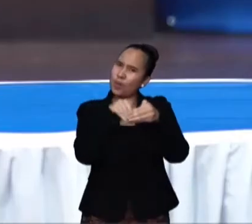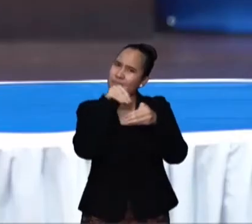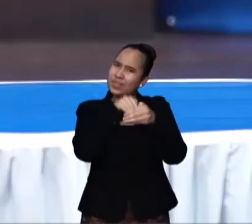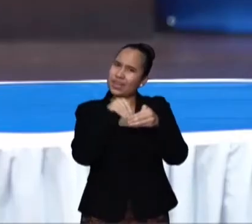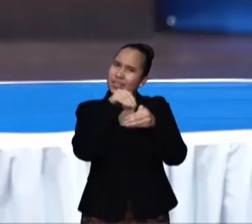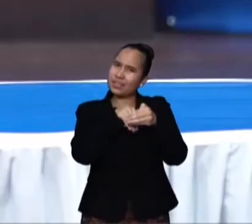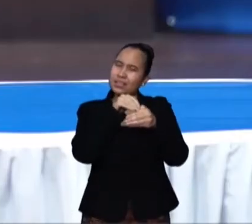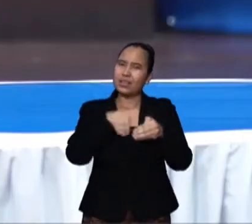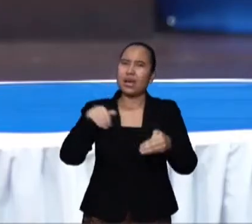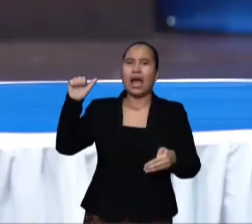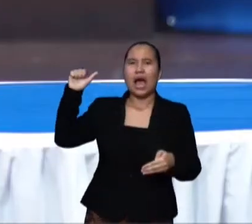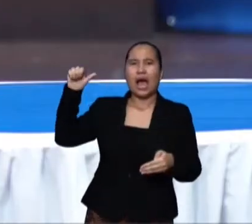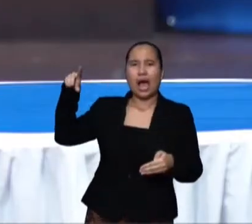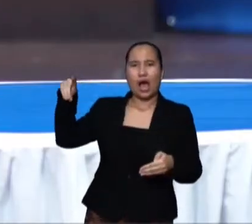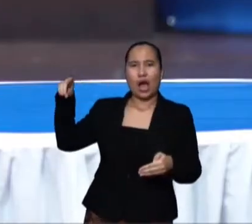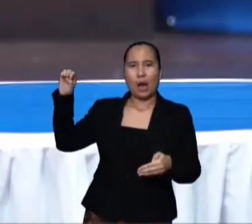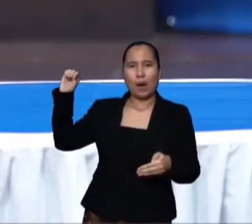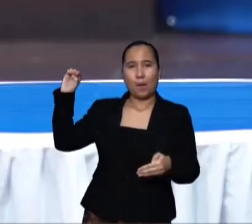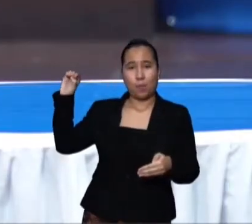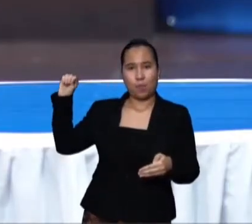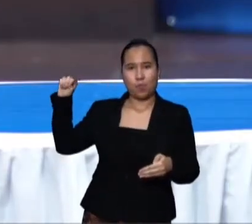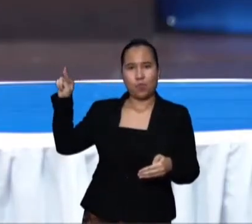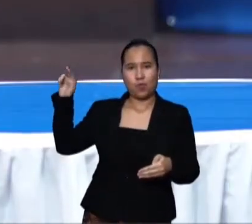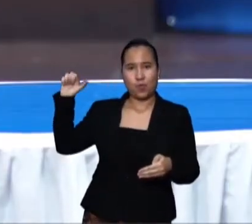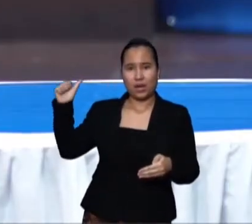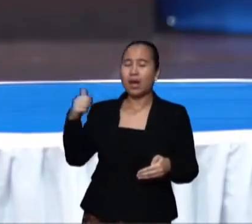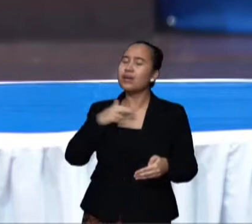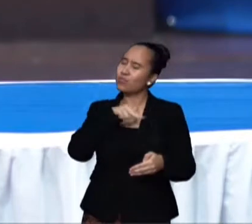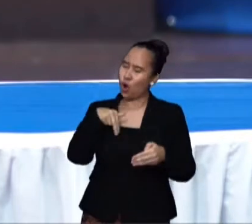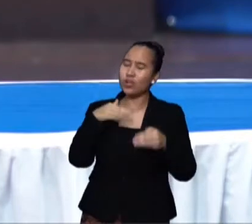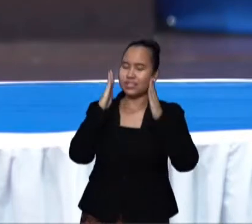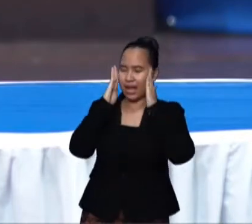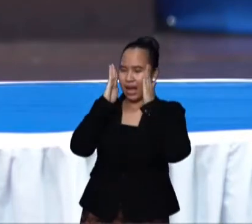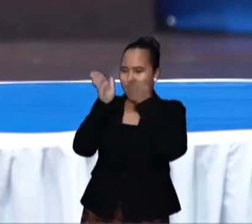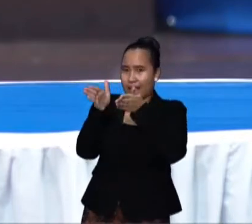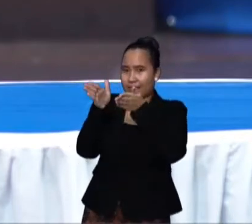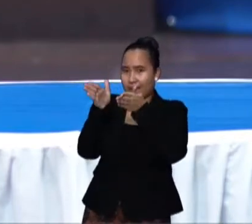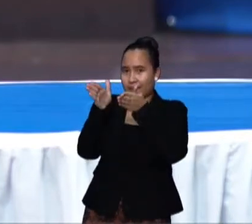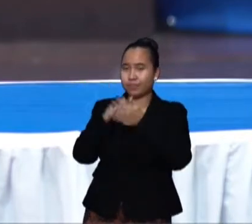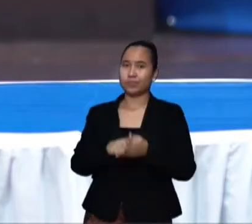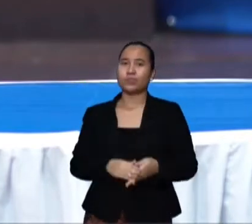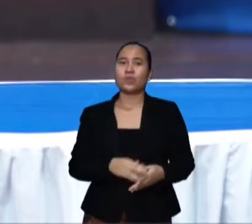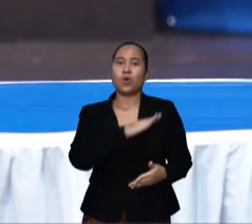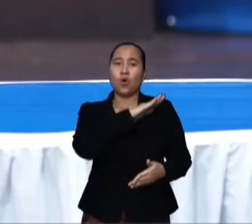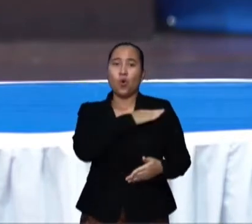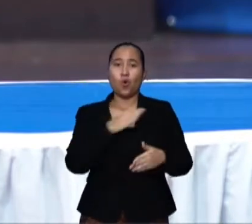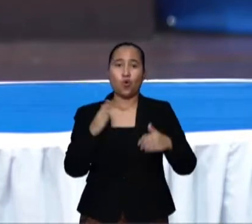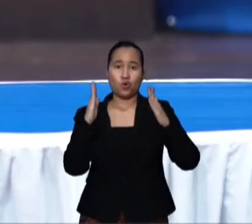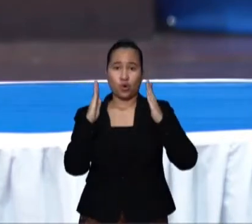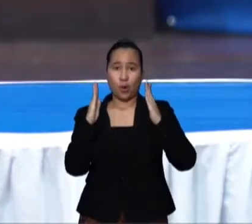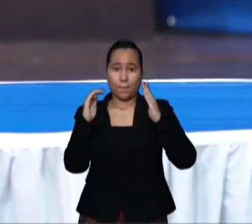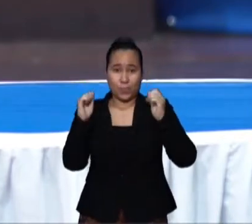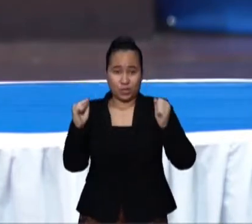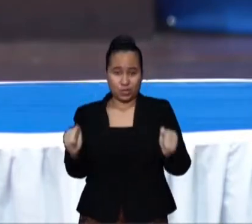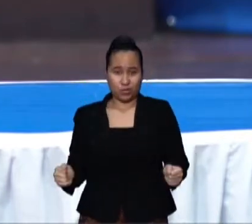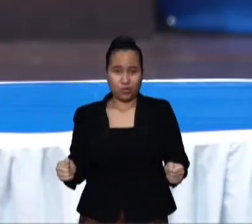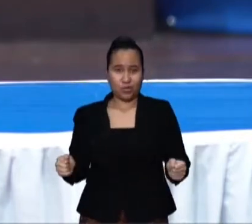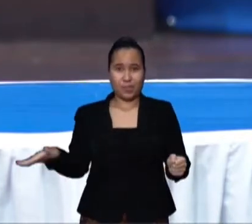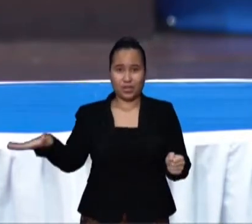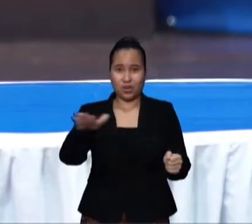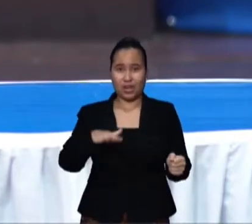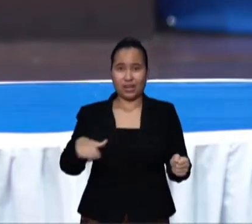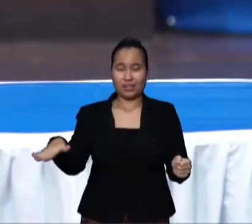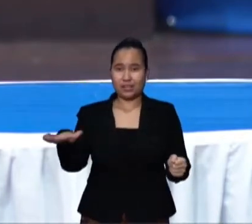Apura, omdat dit onze aandacht op dit moment vergt. Ook is besloten dat met de lokale autoriteiten aan de